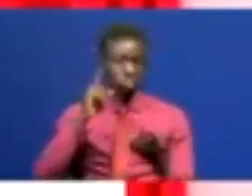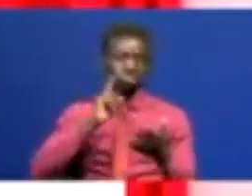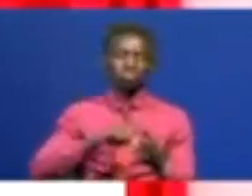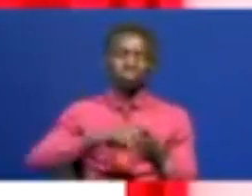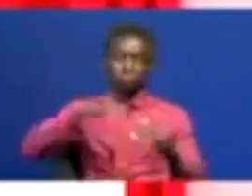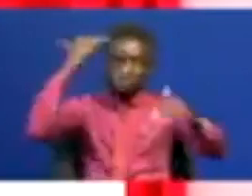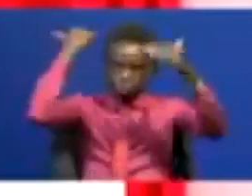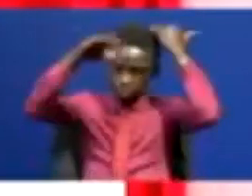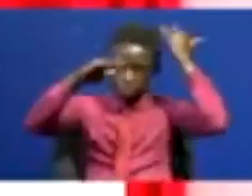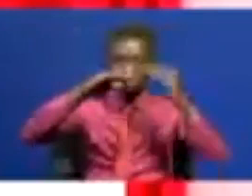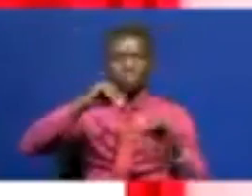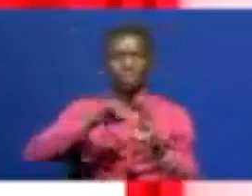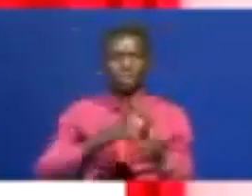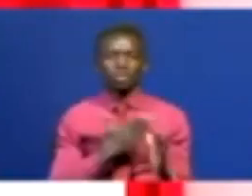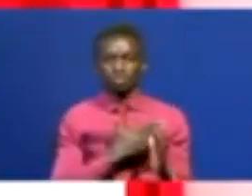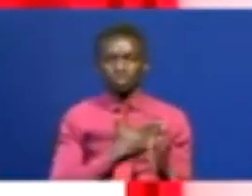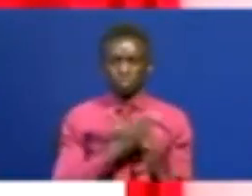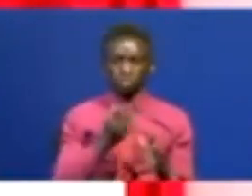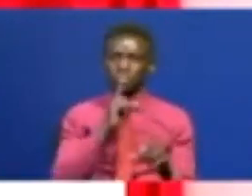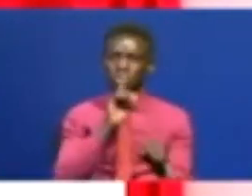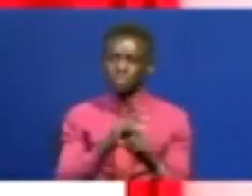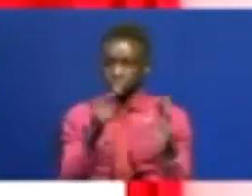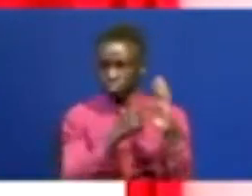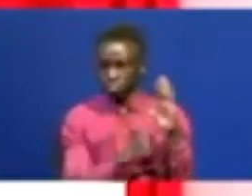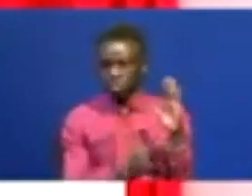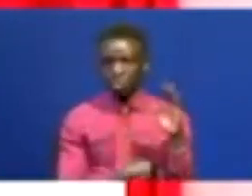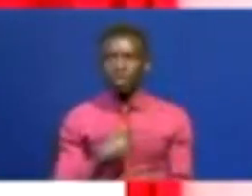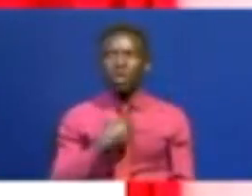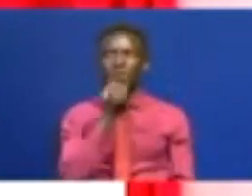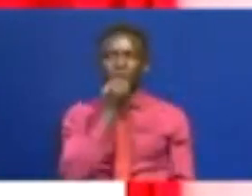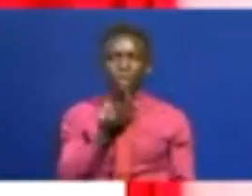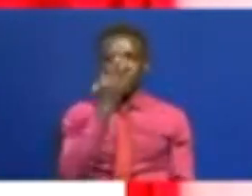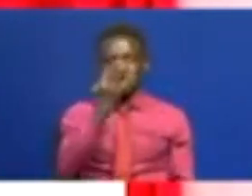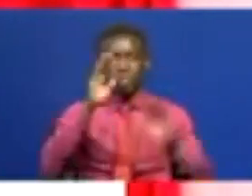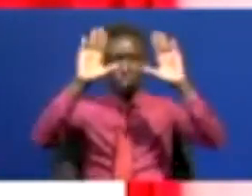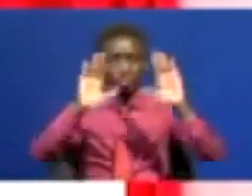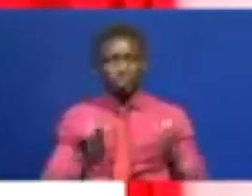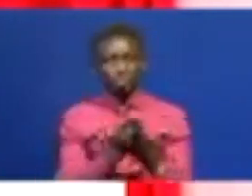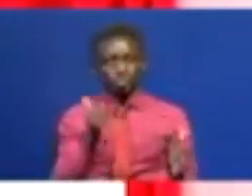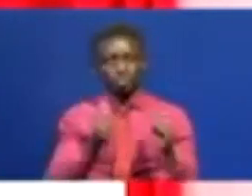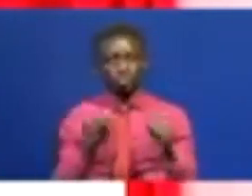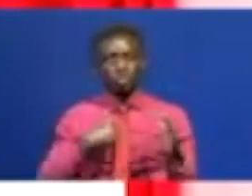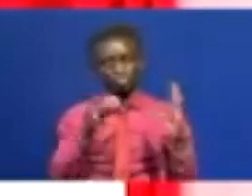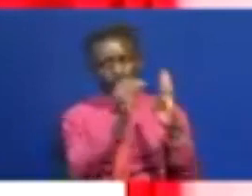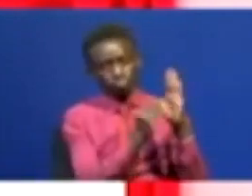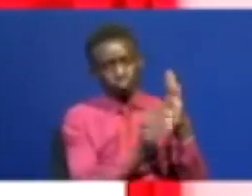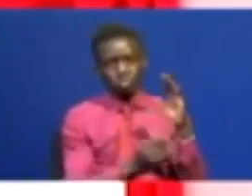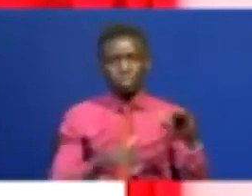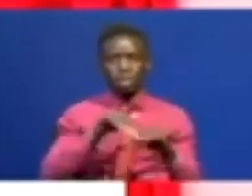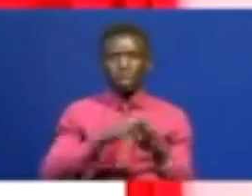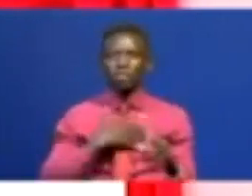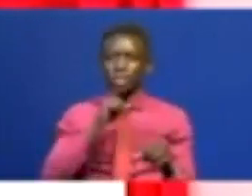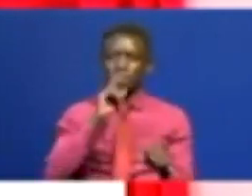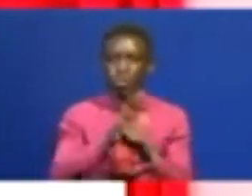katika manifesto yetu. Nataka niwaambie mambo matatu ya muhimu ambayo tuliweka kwa manifesto yetu